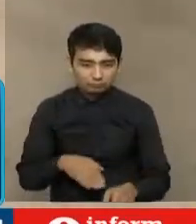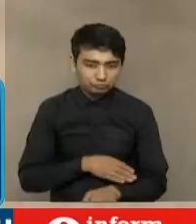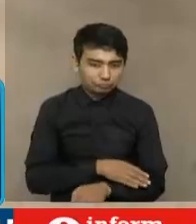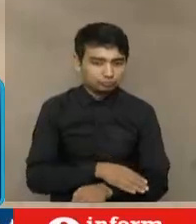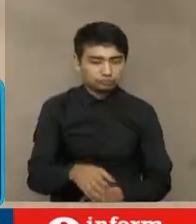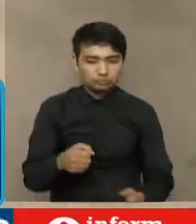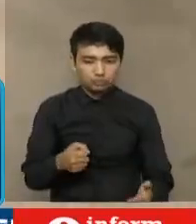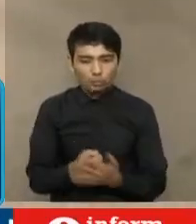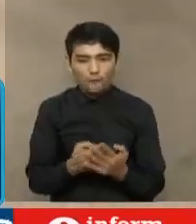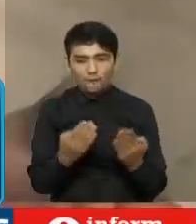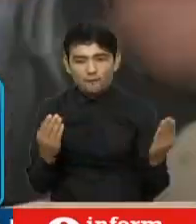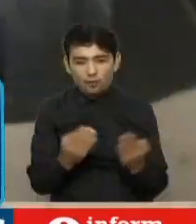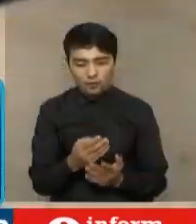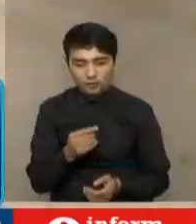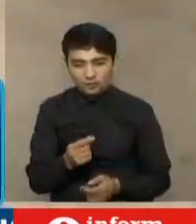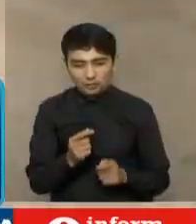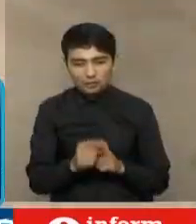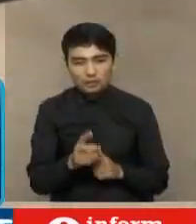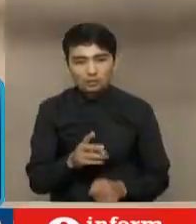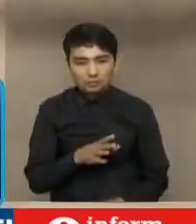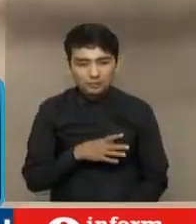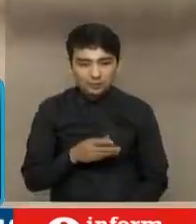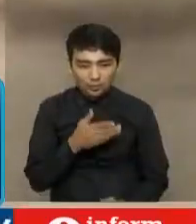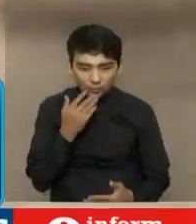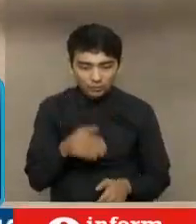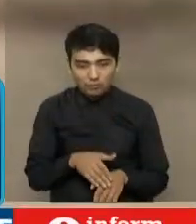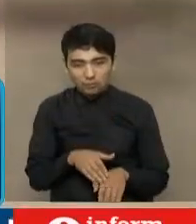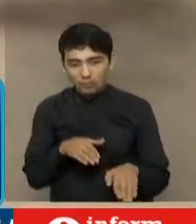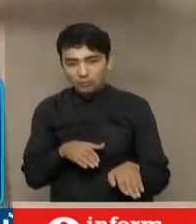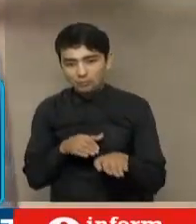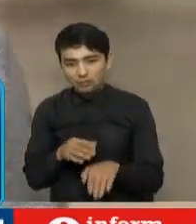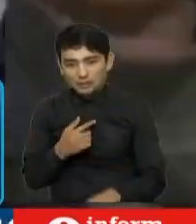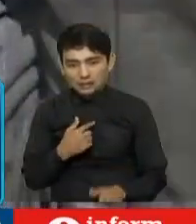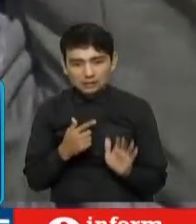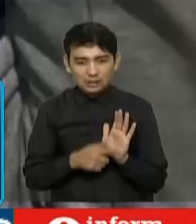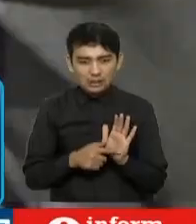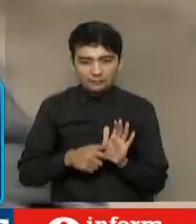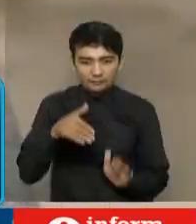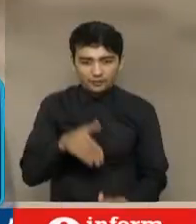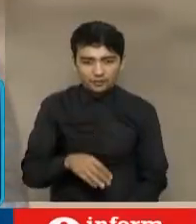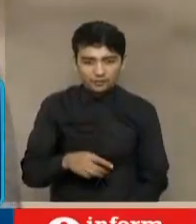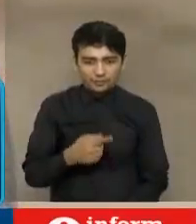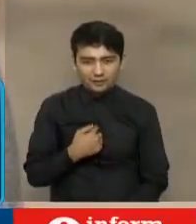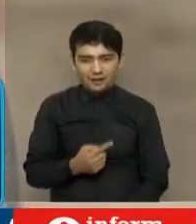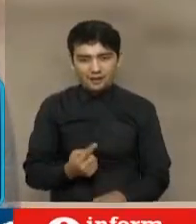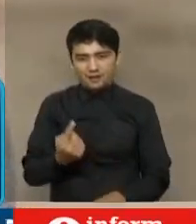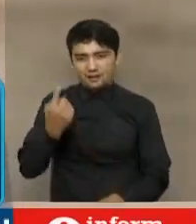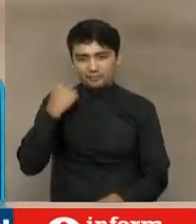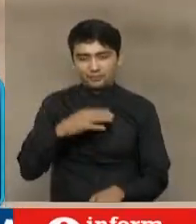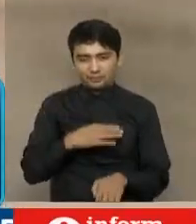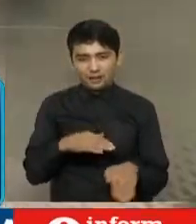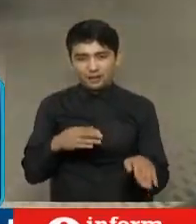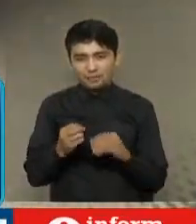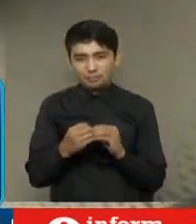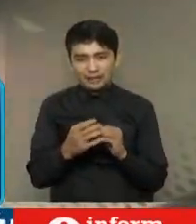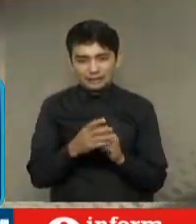varotağa deyin barat. Akşa vermegenler osılay mine turat kaliyadı. Menin başı 7000 tenge sırat. Ooo, en ayağını turgam 15